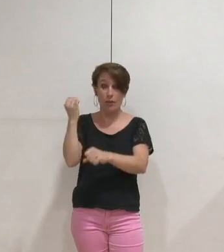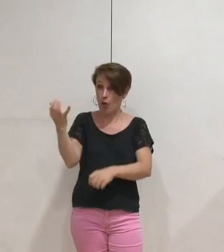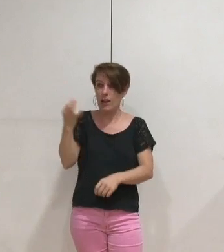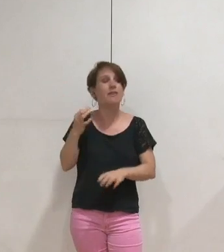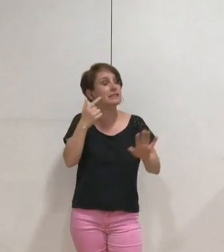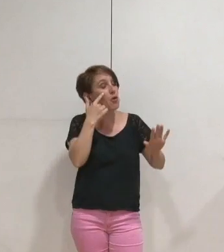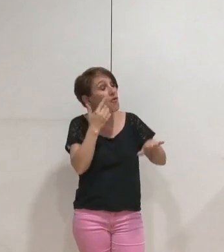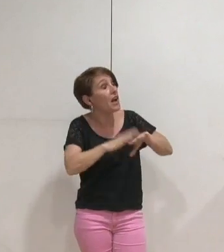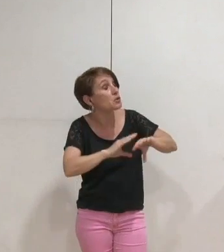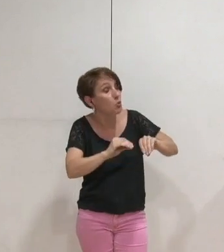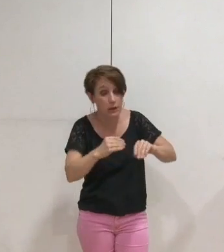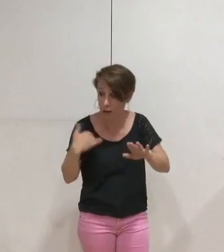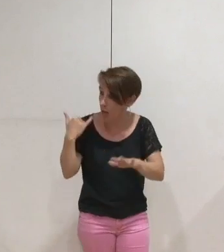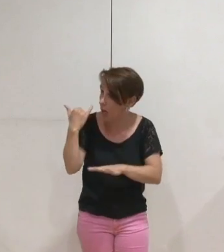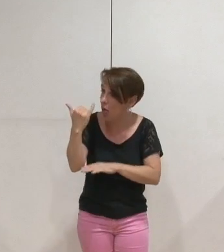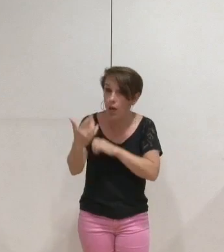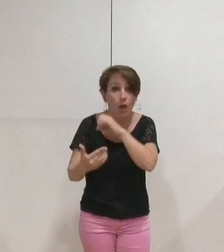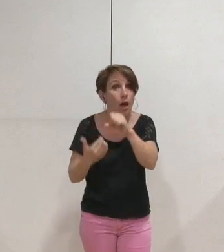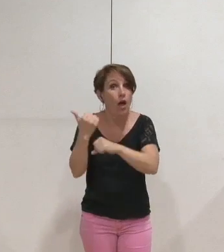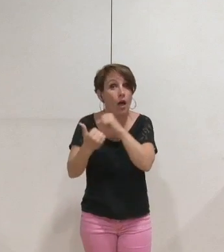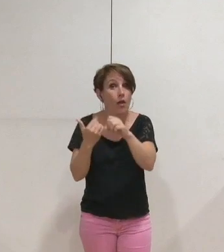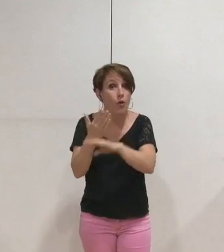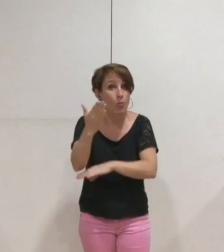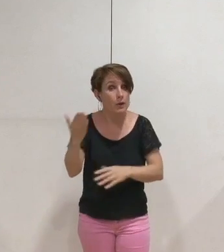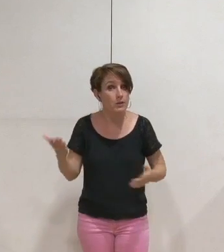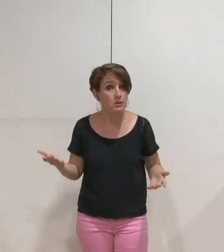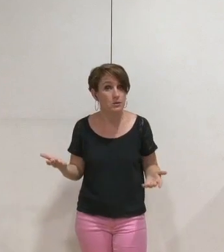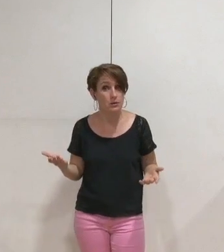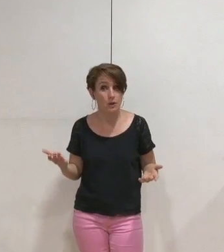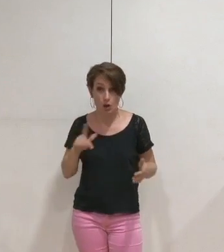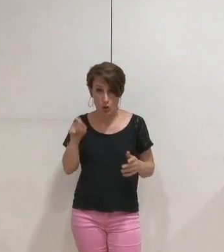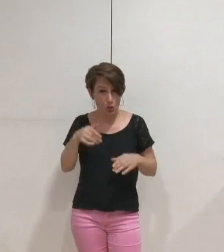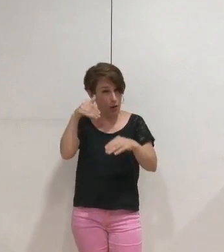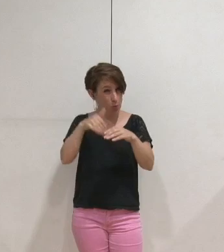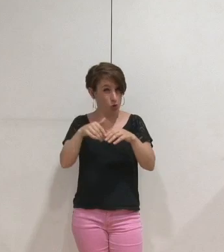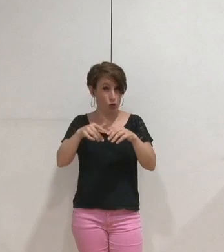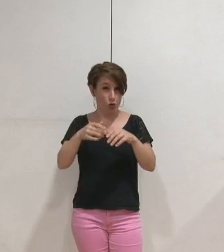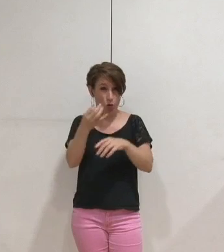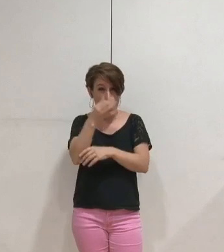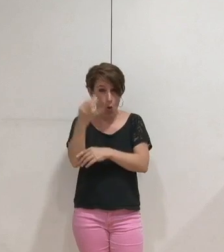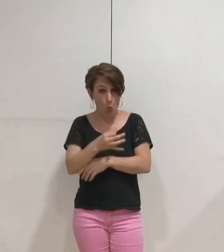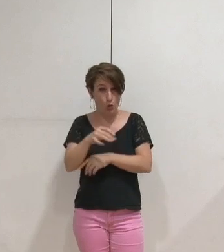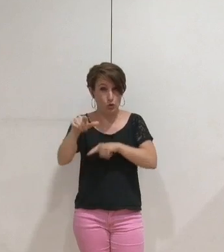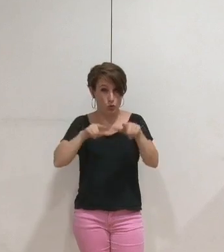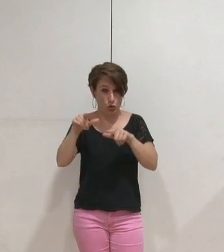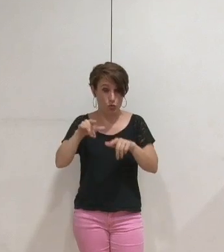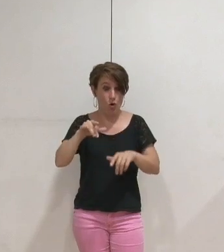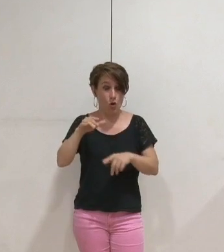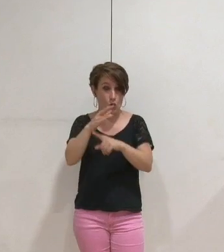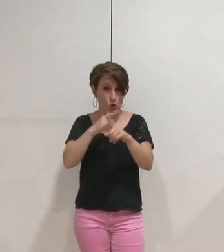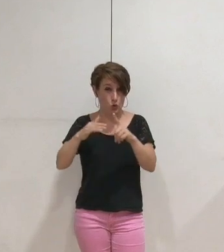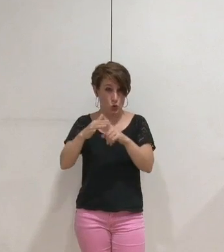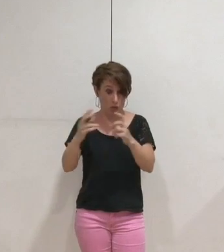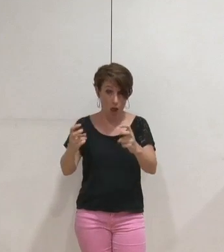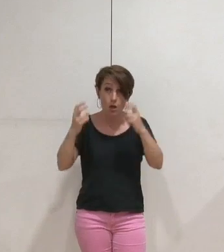écoulé il y avait une opération de logement qui devait se faire avec je le rappelle quand même des proportions de logements sociaux importants puisque le PLU imposéit 1/3 de logements